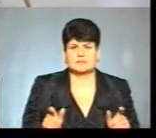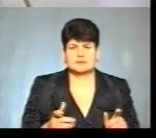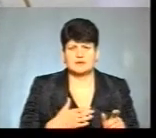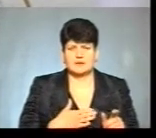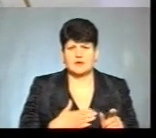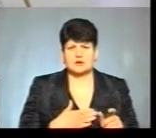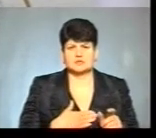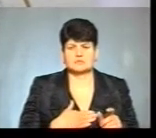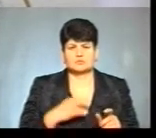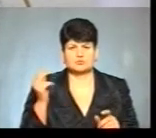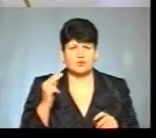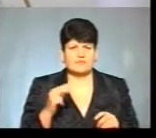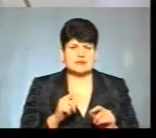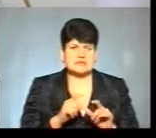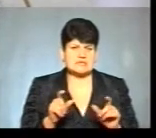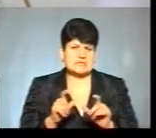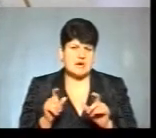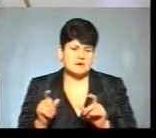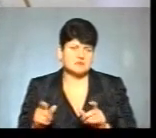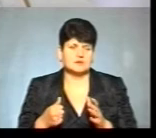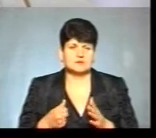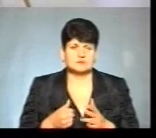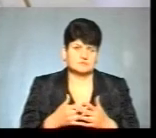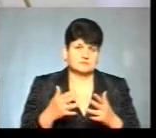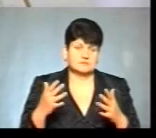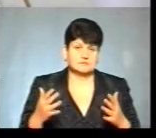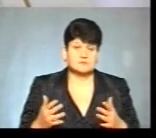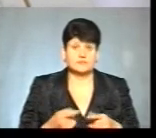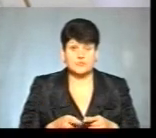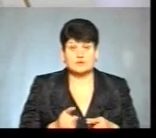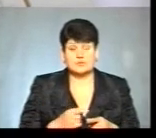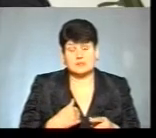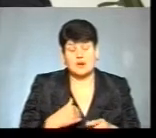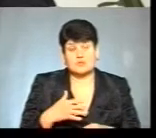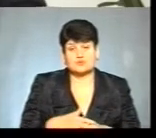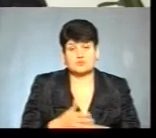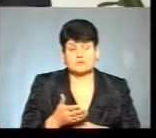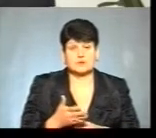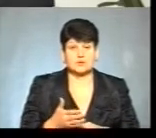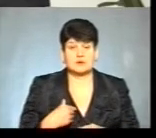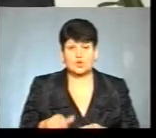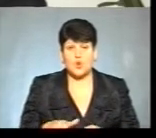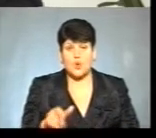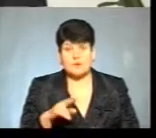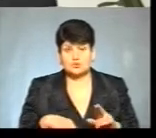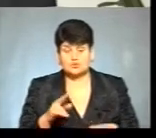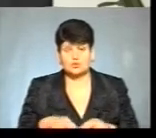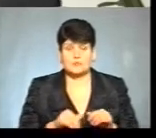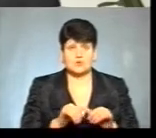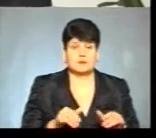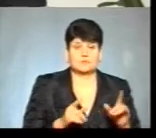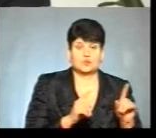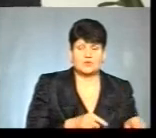там учбових всіх закладів, там до і цей. Все. От я розумію, там, ми там дороги будуємо, ми розвиваємо цей,